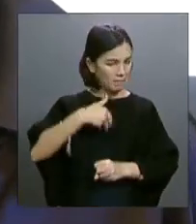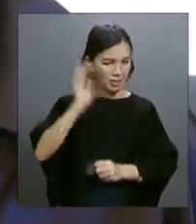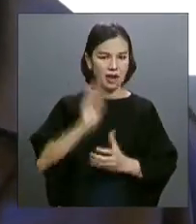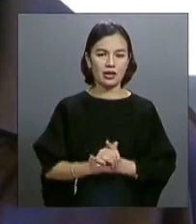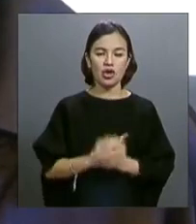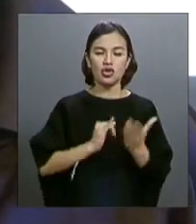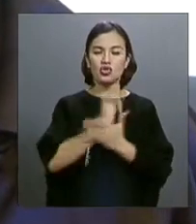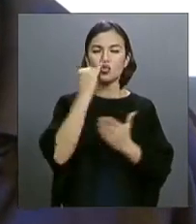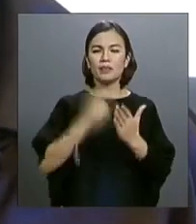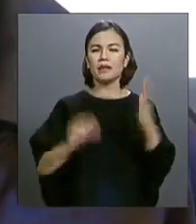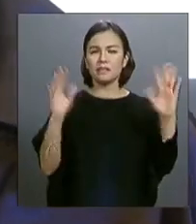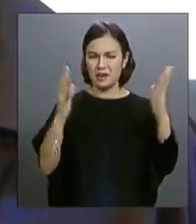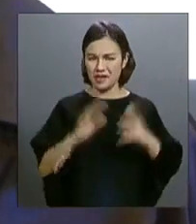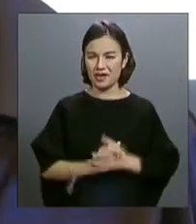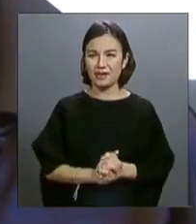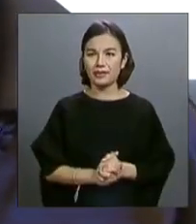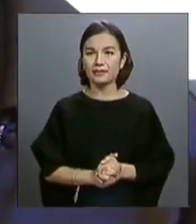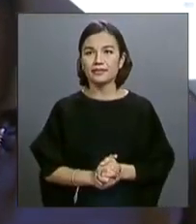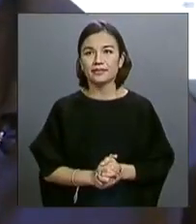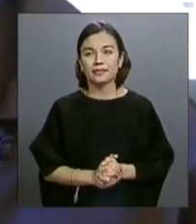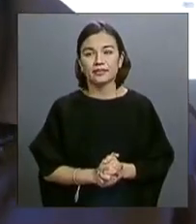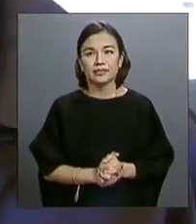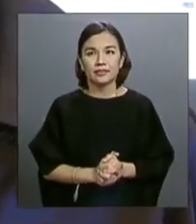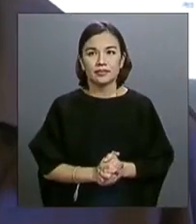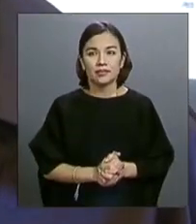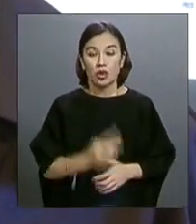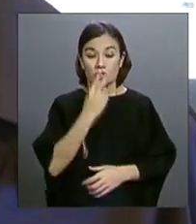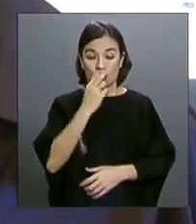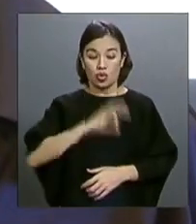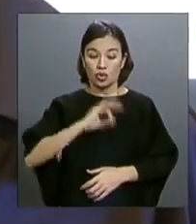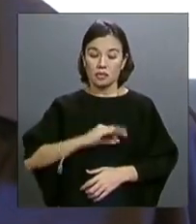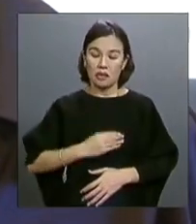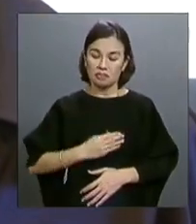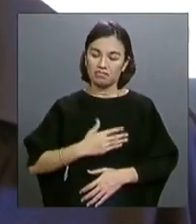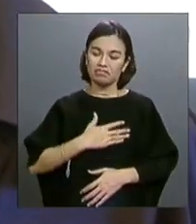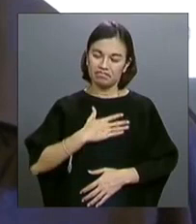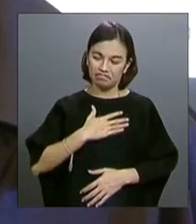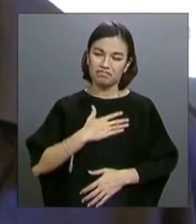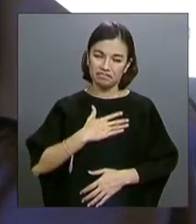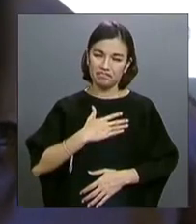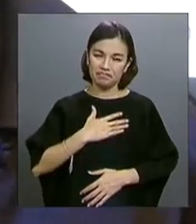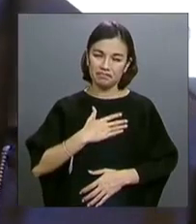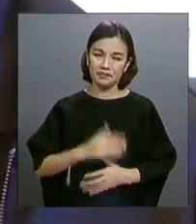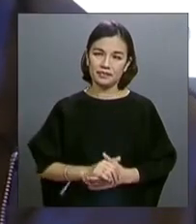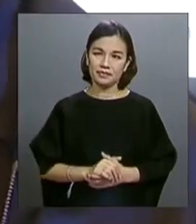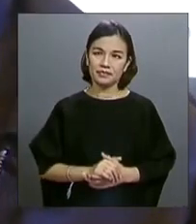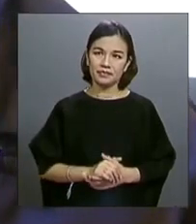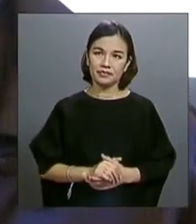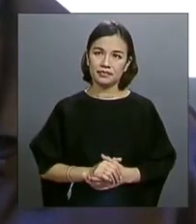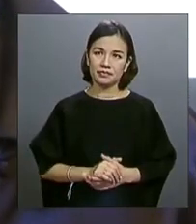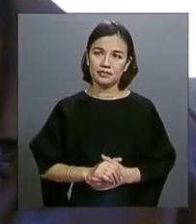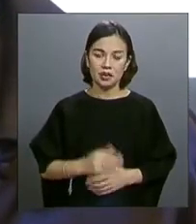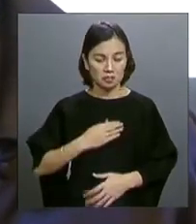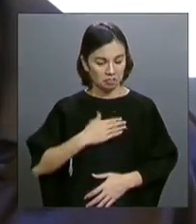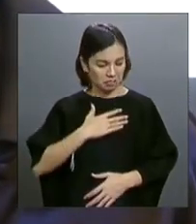ไม่มีผิดมีแค่แบบให้เรารู้สึกภูมิใจแล้วก็เราพราว